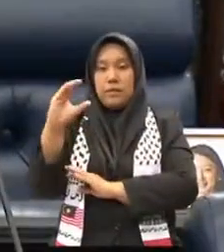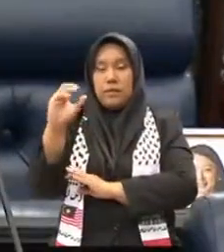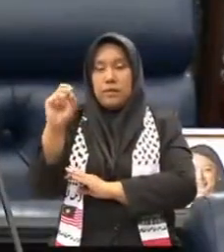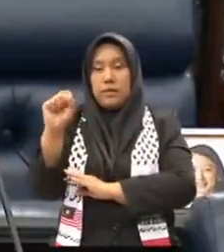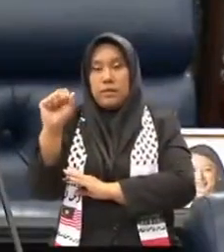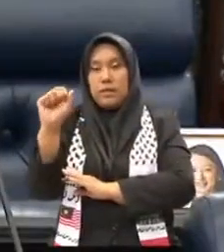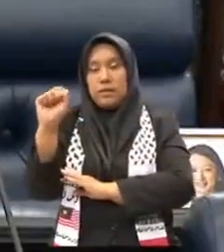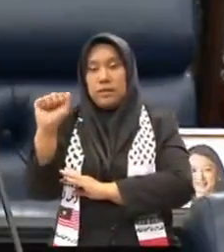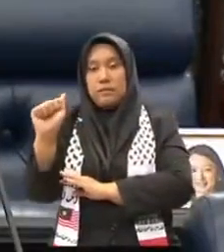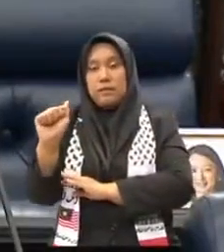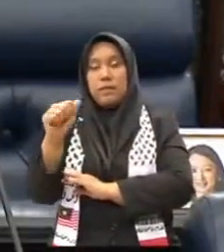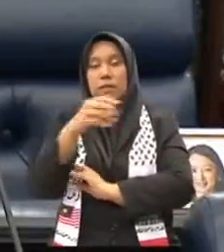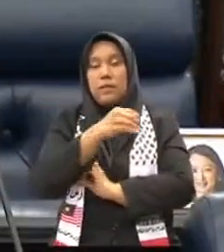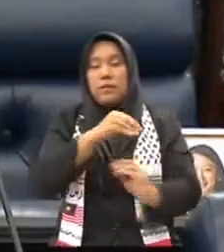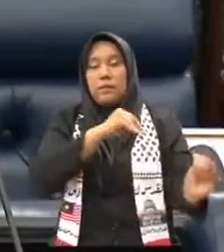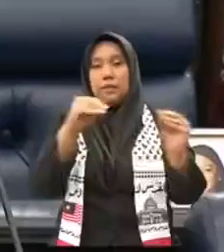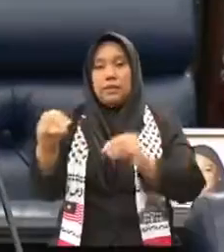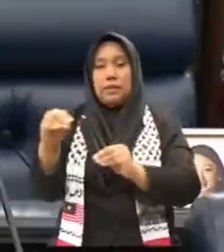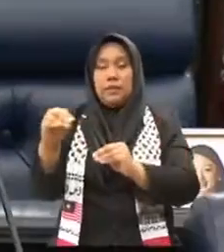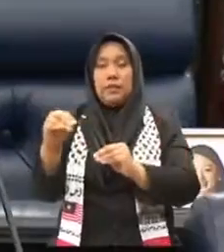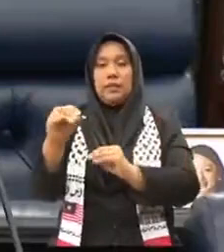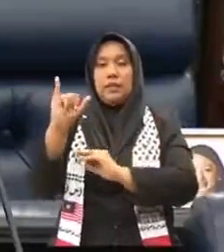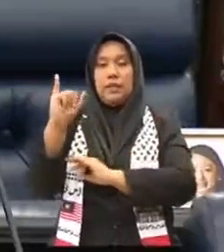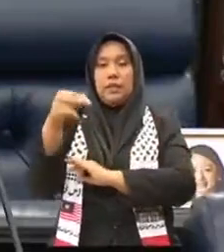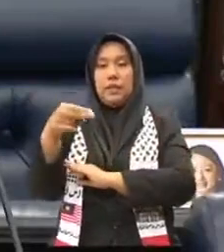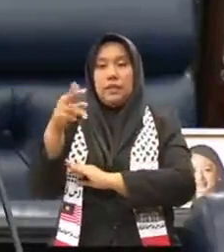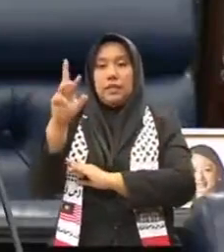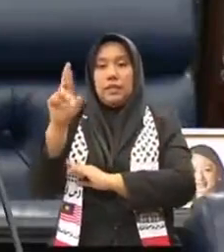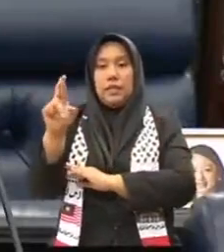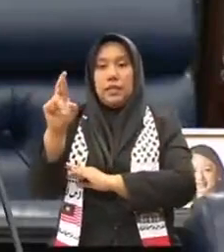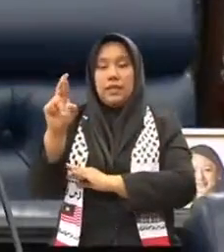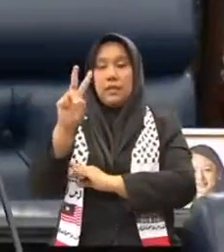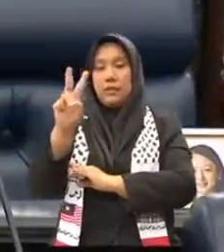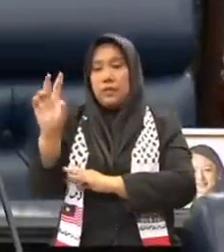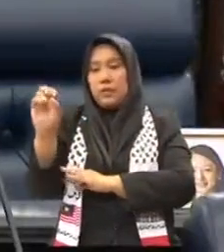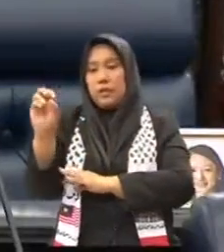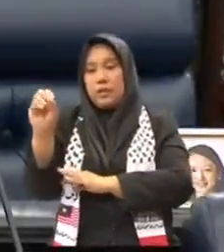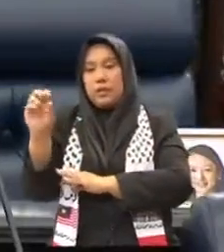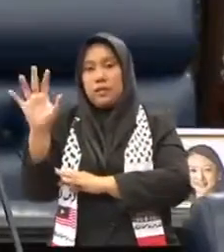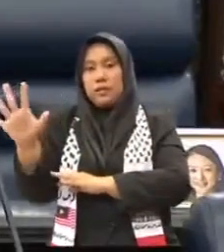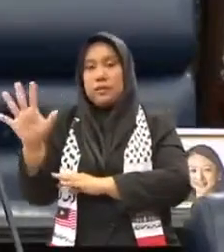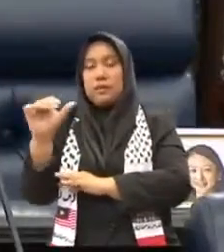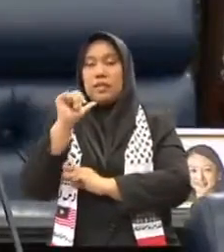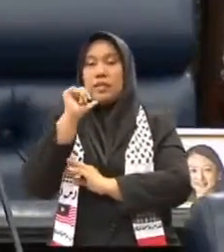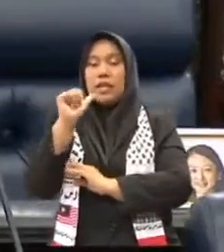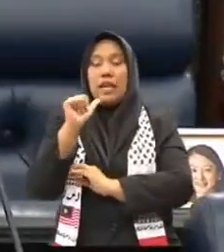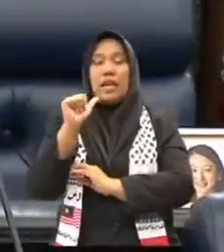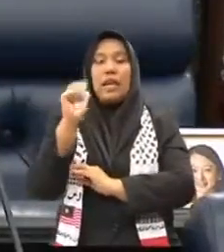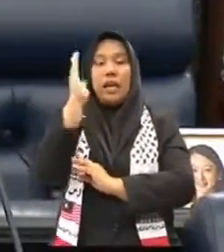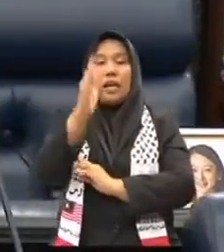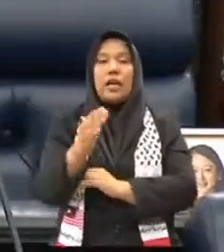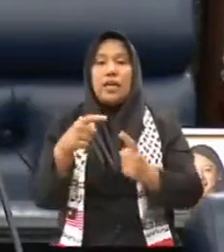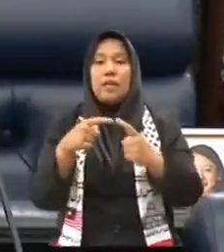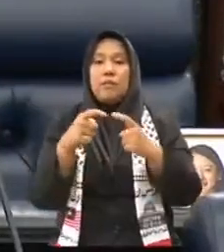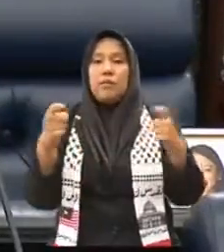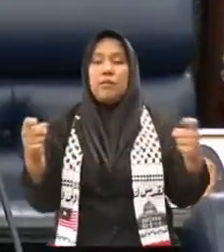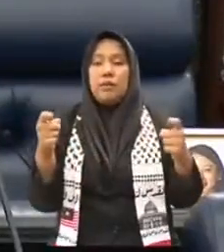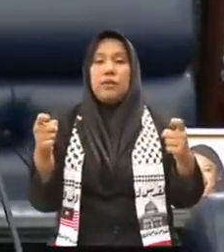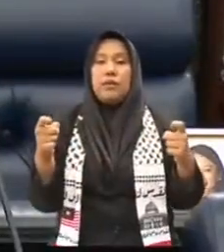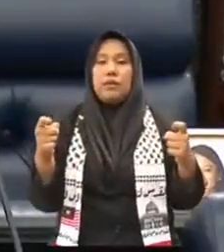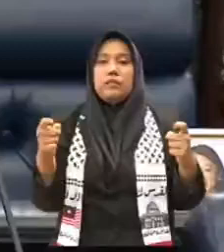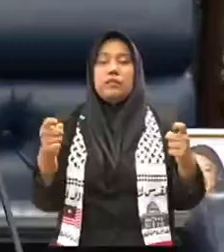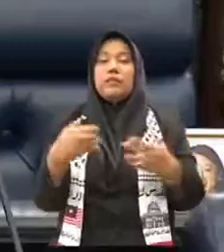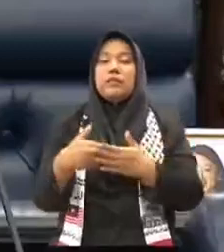pindaan ihr 2005 tidak akan diputuskan untuk diratifikasikan atau ditolak sebelum